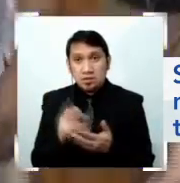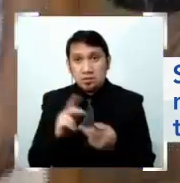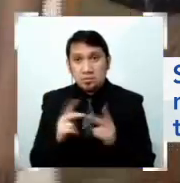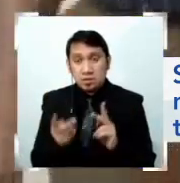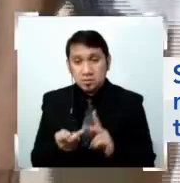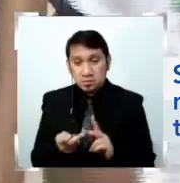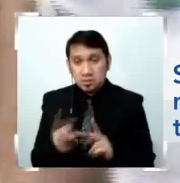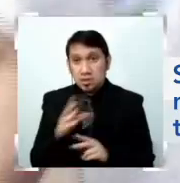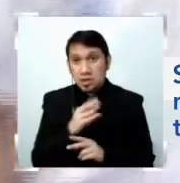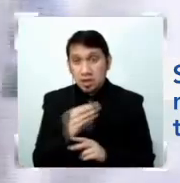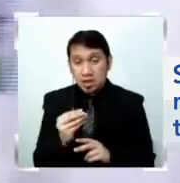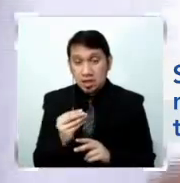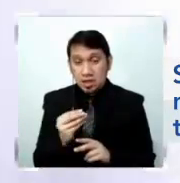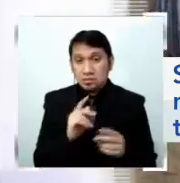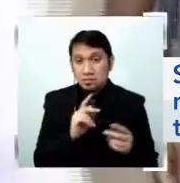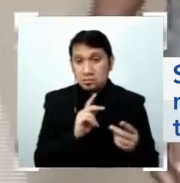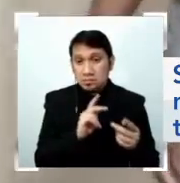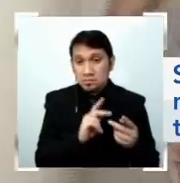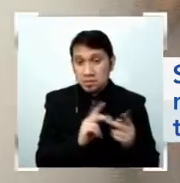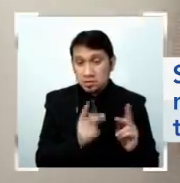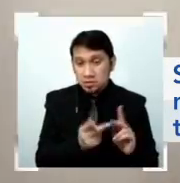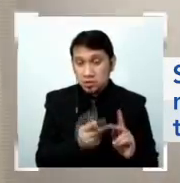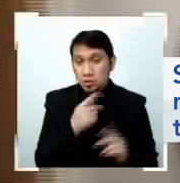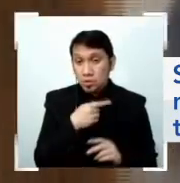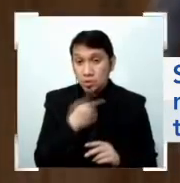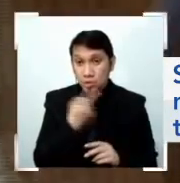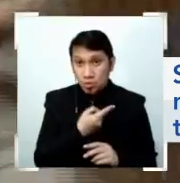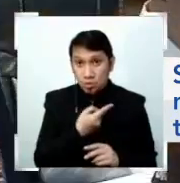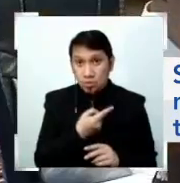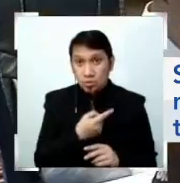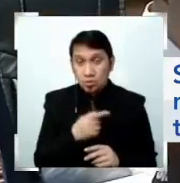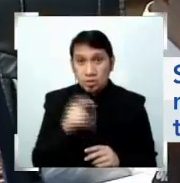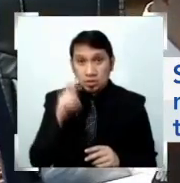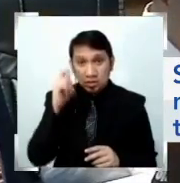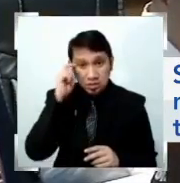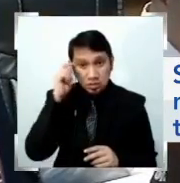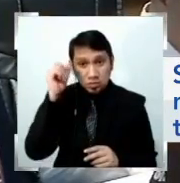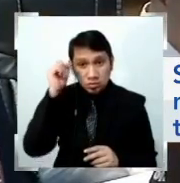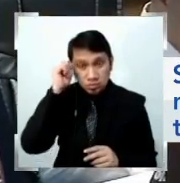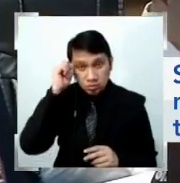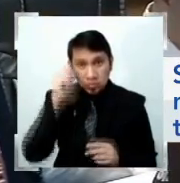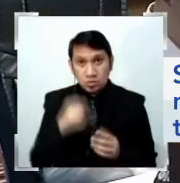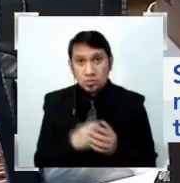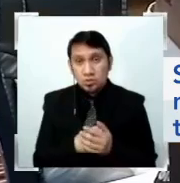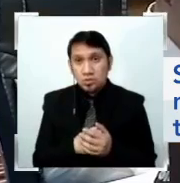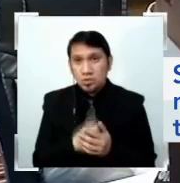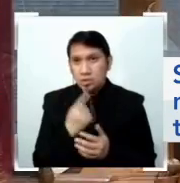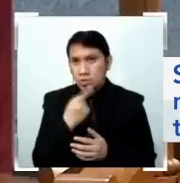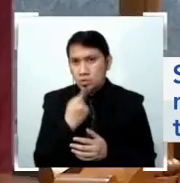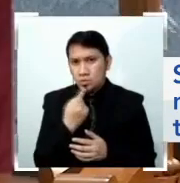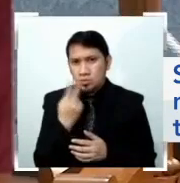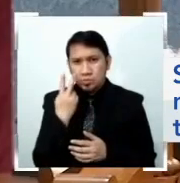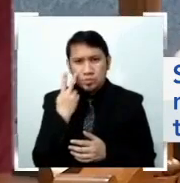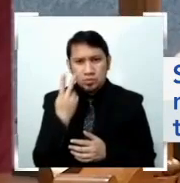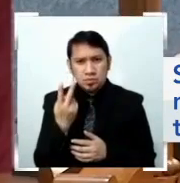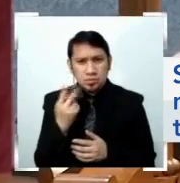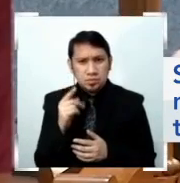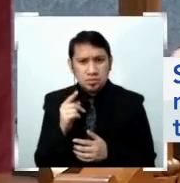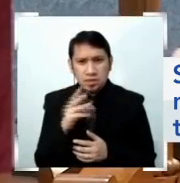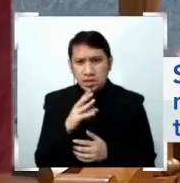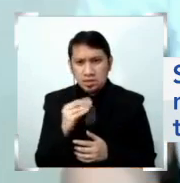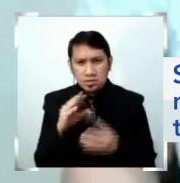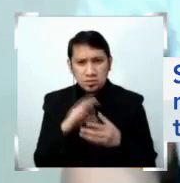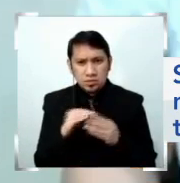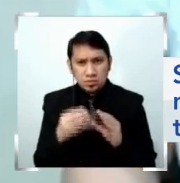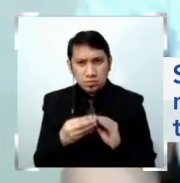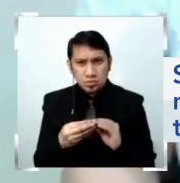ang mismong running mate ni Lacson na si Senate President Tito Soto. Ang nakakita raw nito at nagkwento kay Lacson si Soto